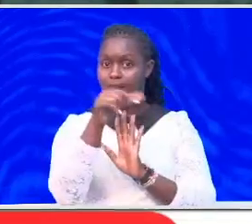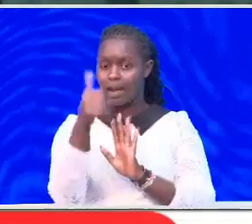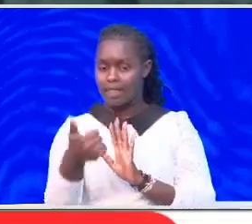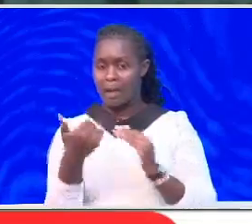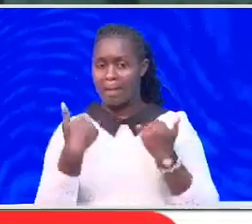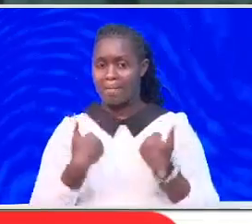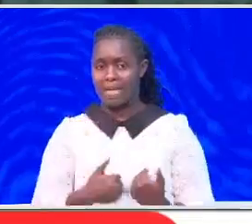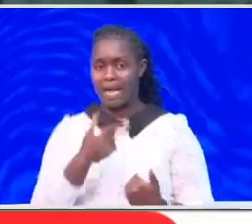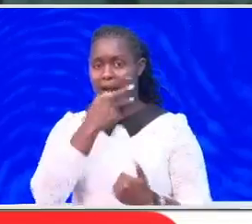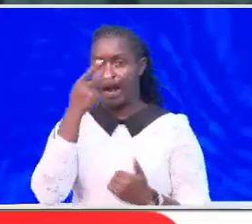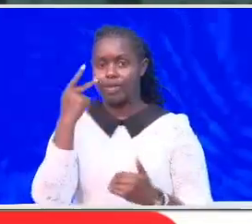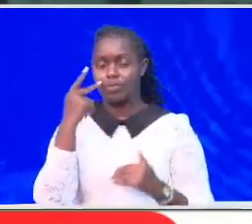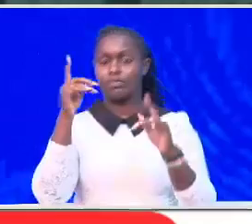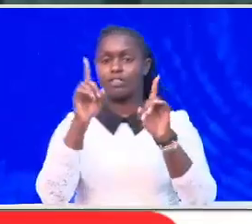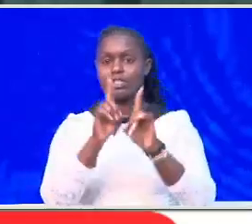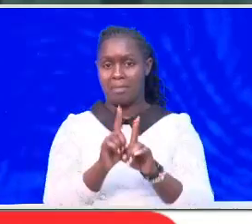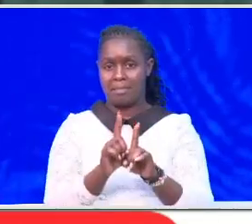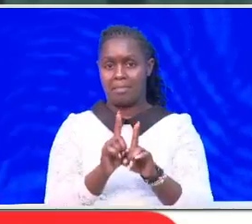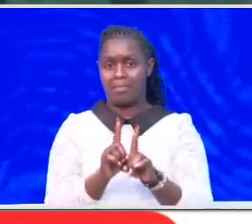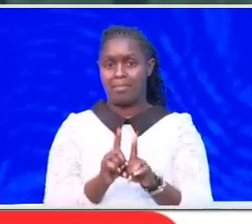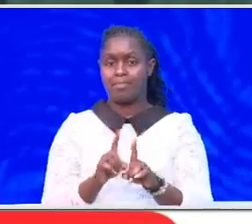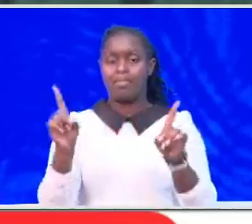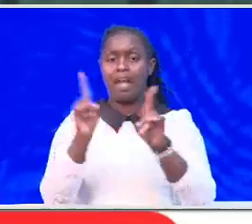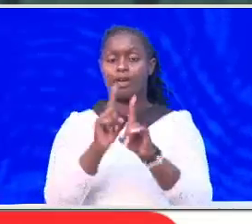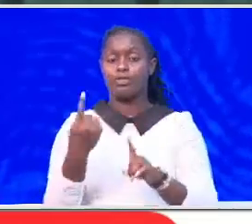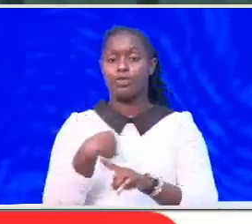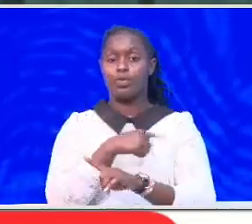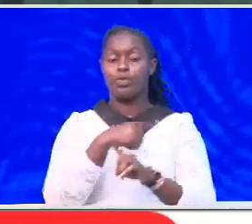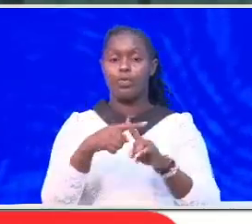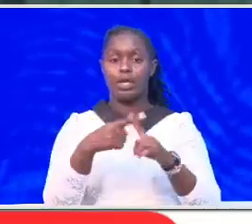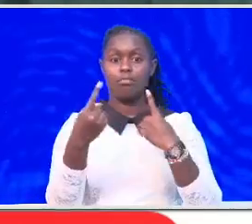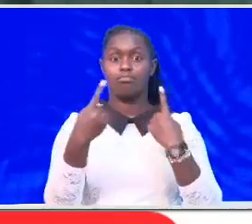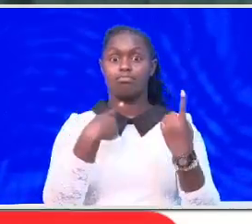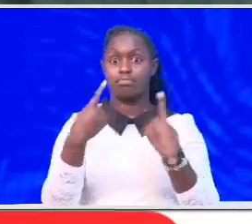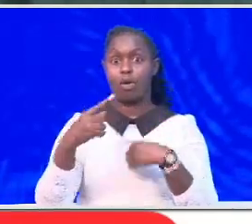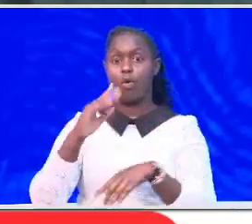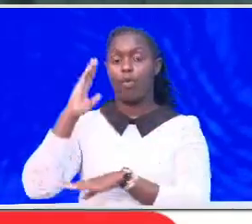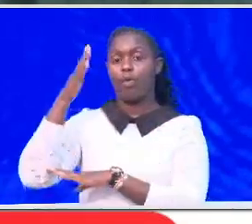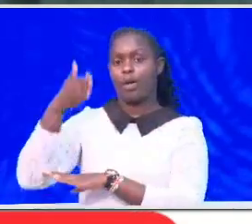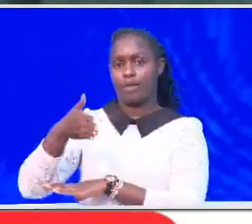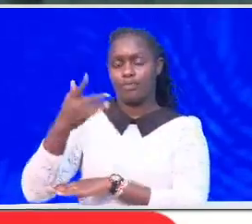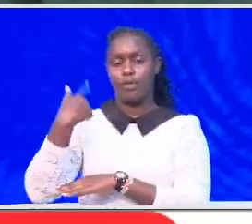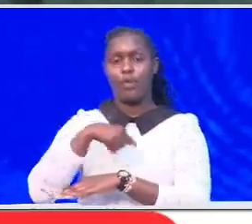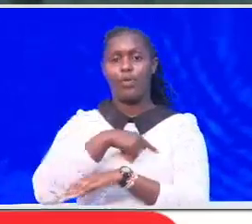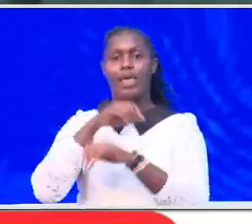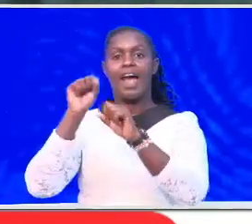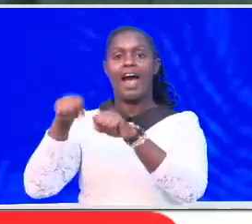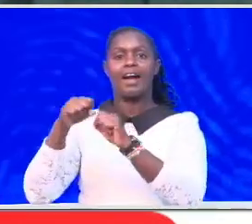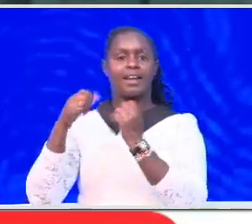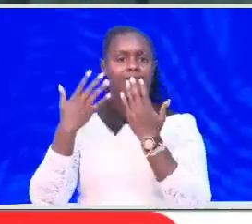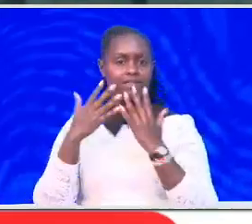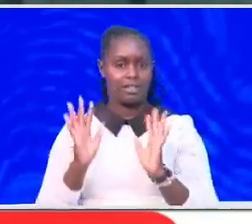Kalonzo, tutakaa mundu ku mundu. Na tutaongea, na tushakubaliana.